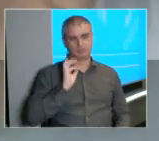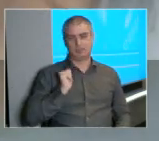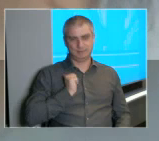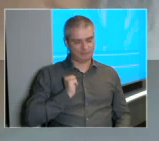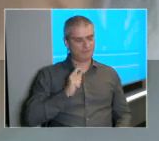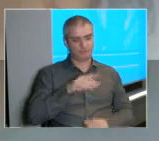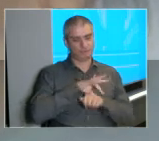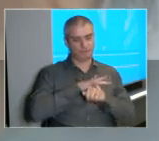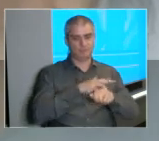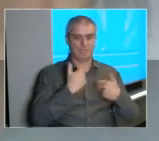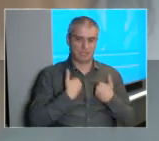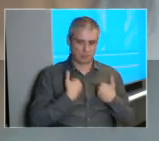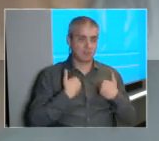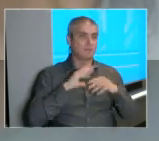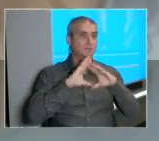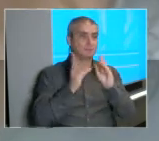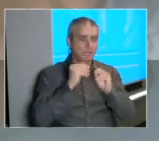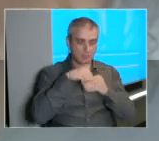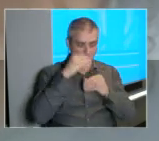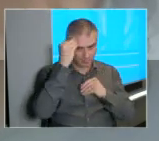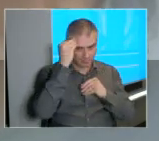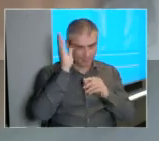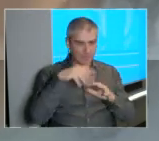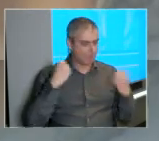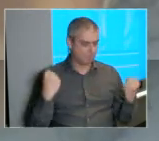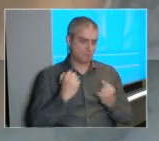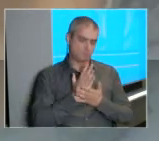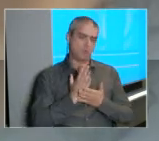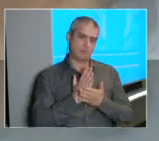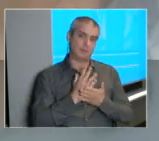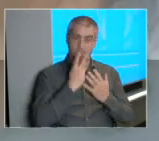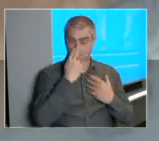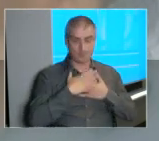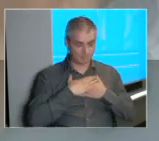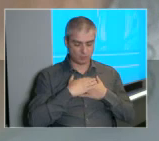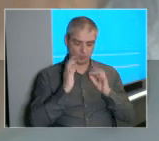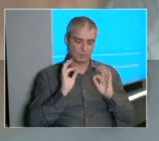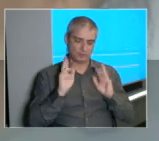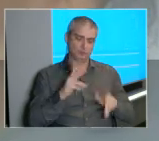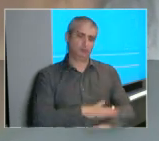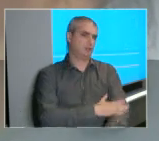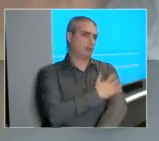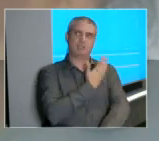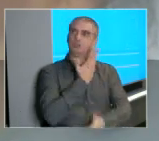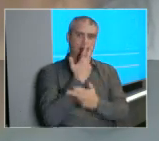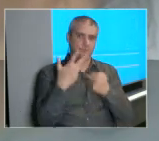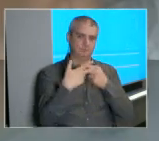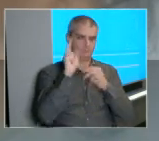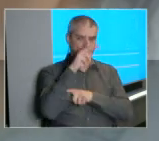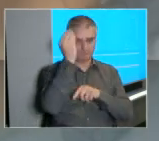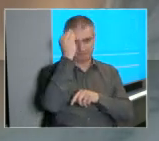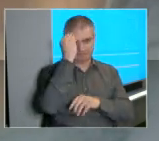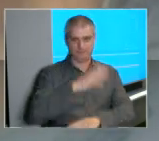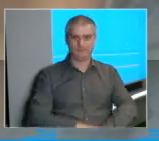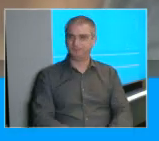הצבא שידריכו אותנו, ובסך הכל בבית הספר גם מתורגלים, ככה שמבחינתנו באמת יש התרגשות לקראת חזרה לבית